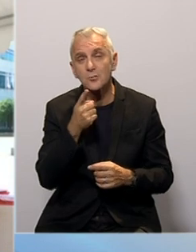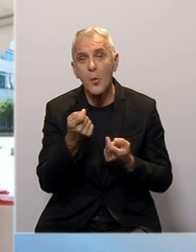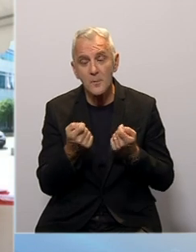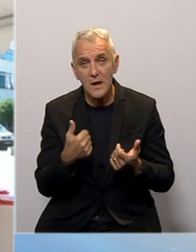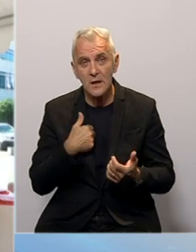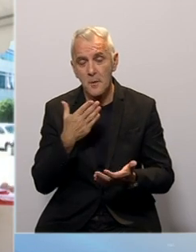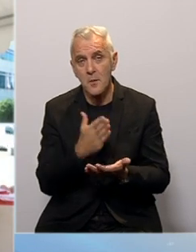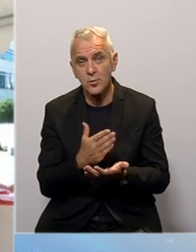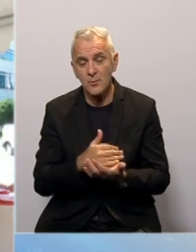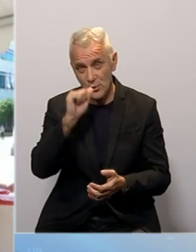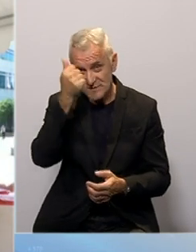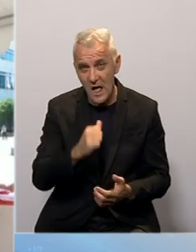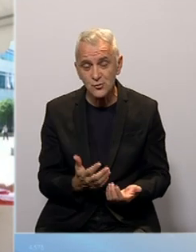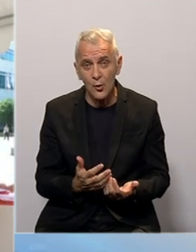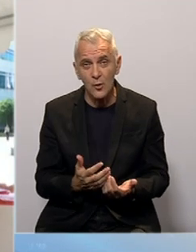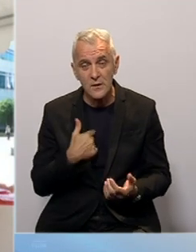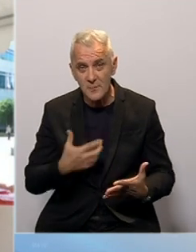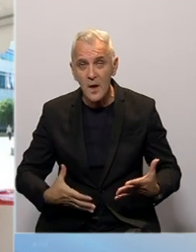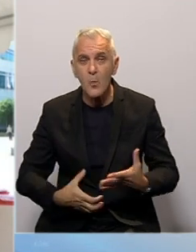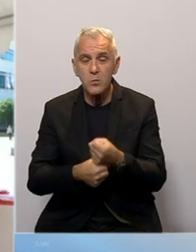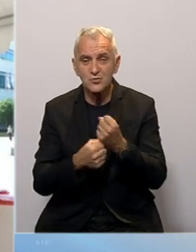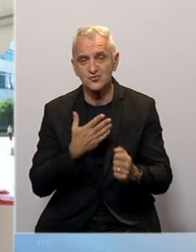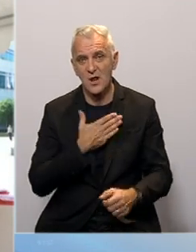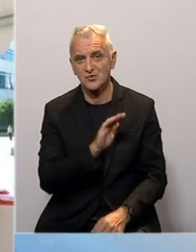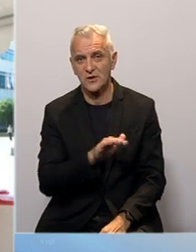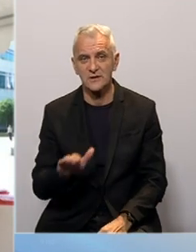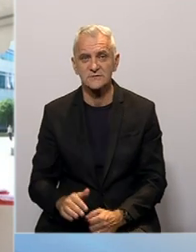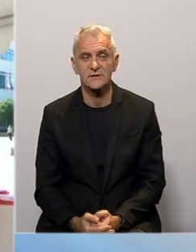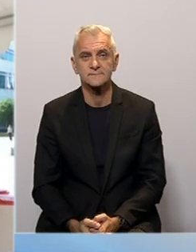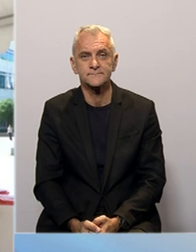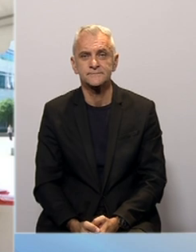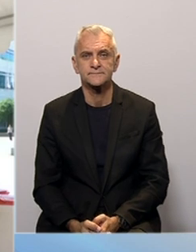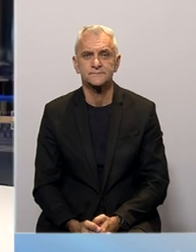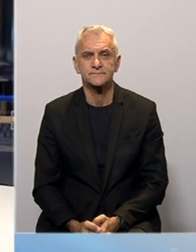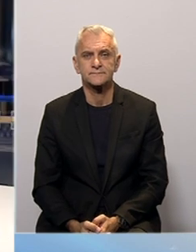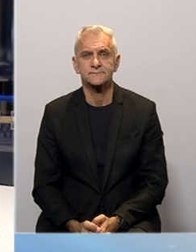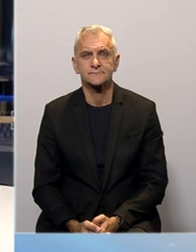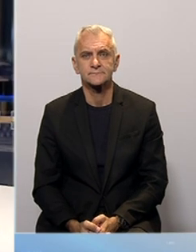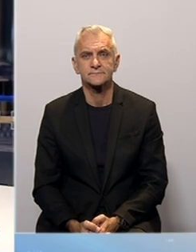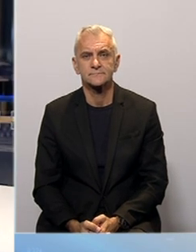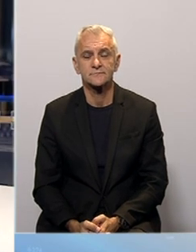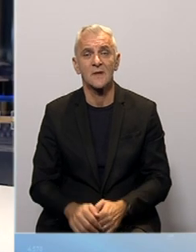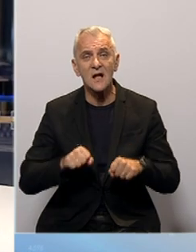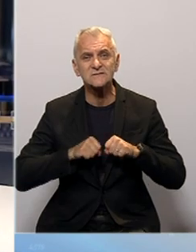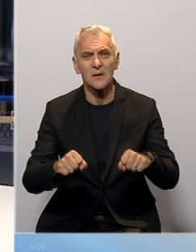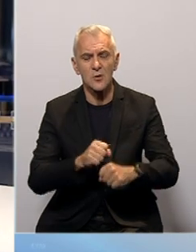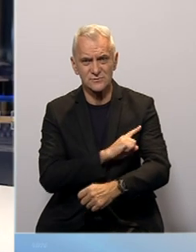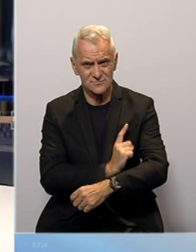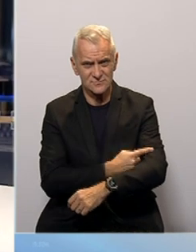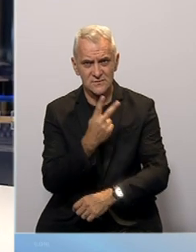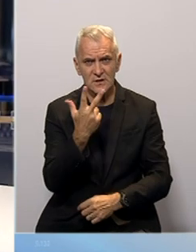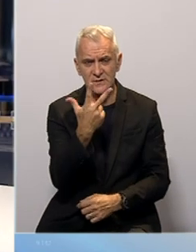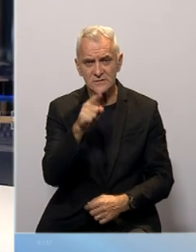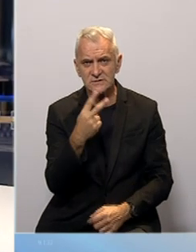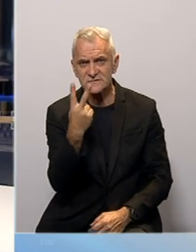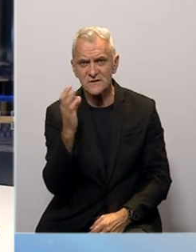zlatni i da podržimo našu djecu. Zemljotres jačine